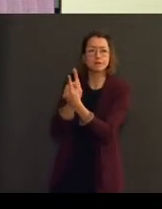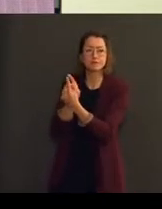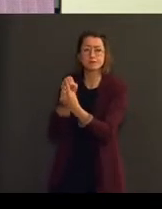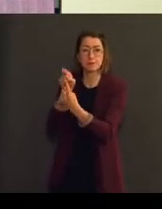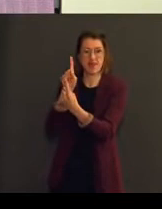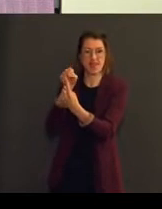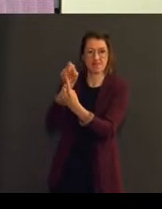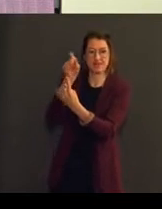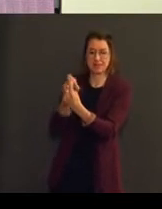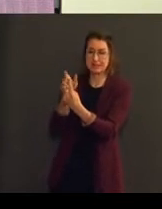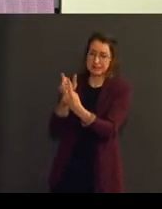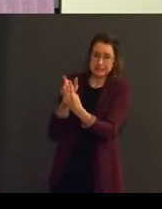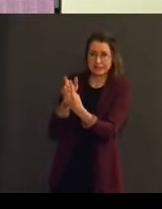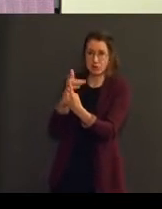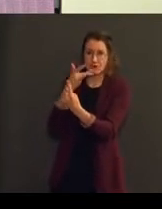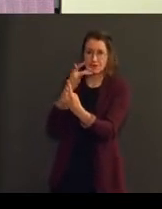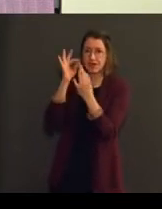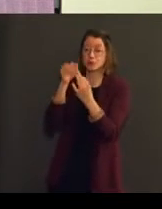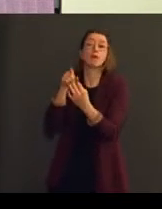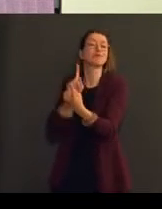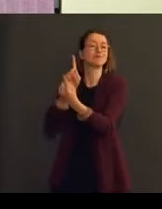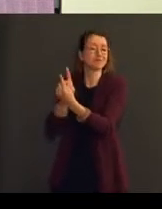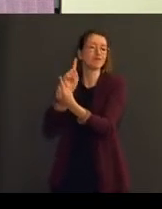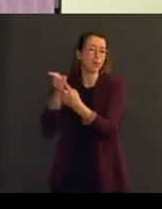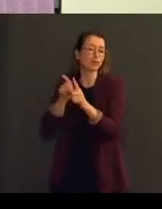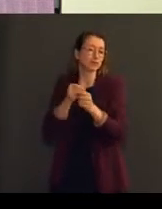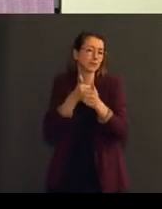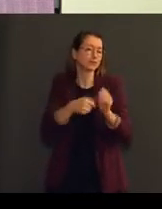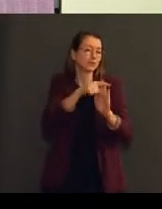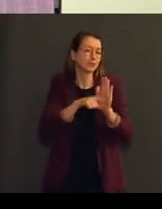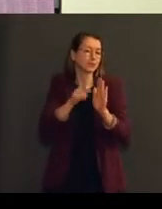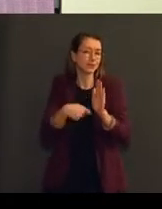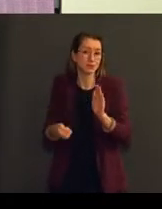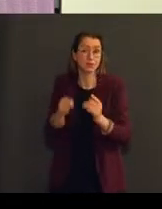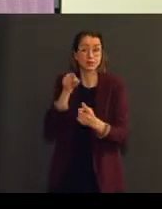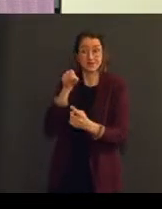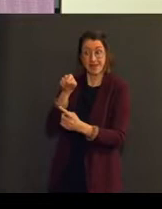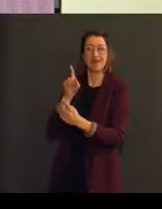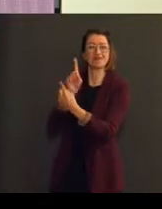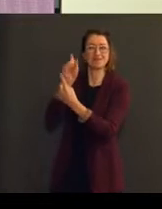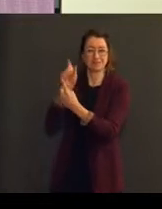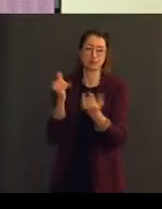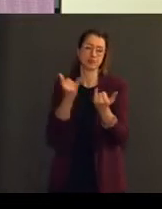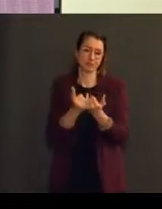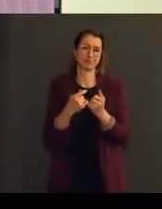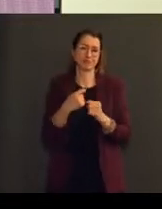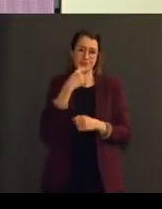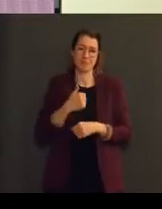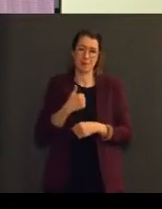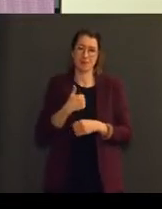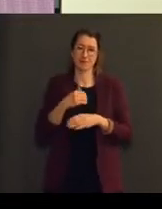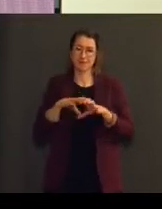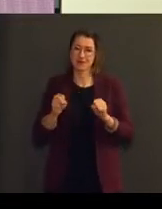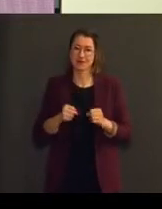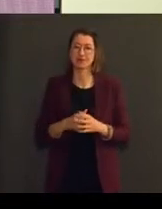fait d'avoir un autotest qui soit négatif s'ajoute un peu dans votre confort, dans votre confiance, dans le fait que vous n'êtes pas un danger pour eux, en